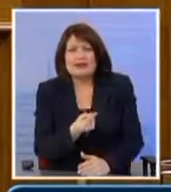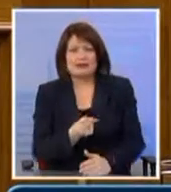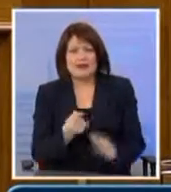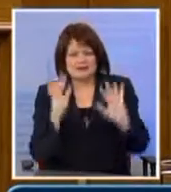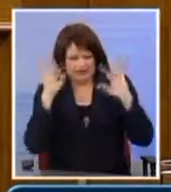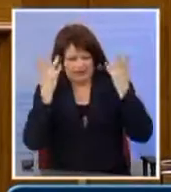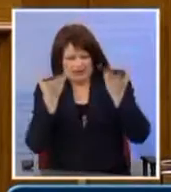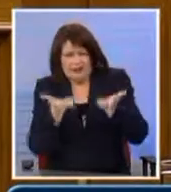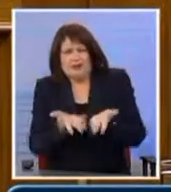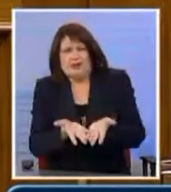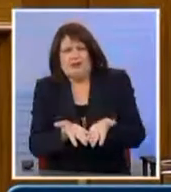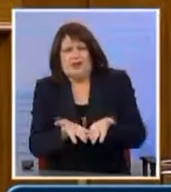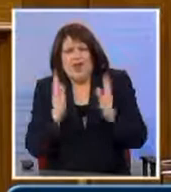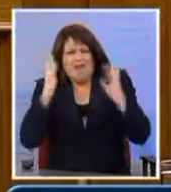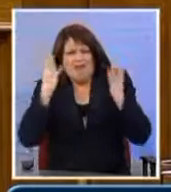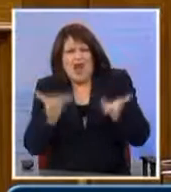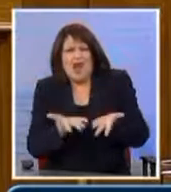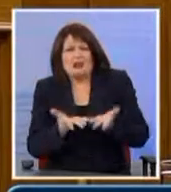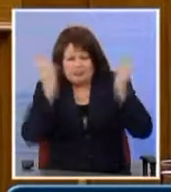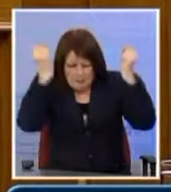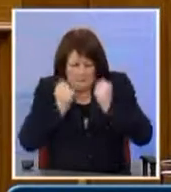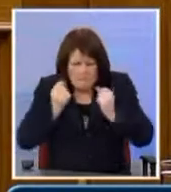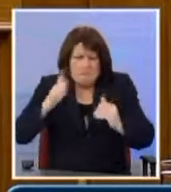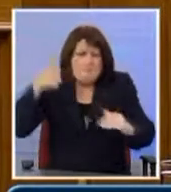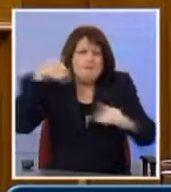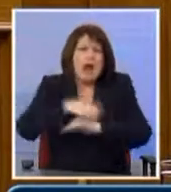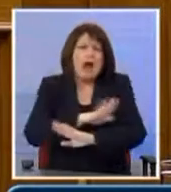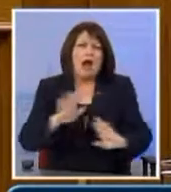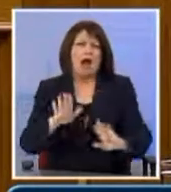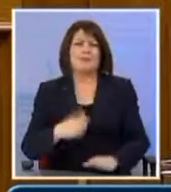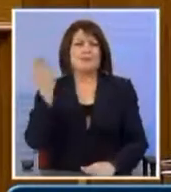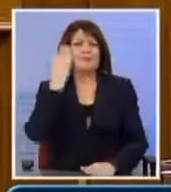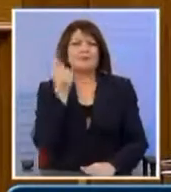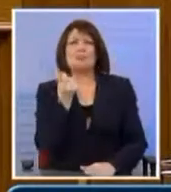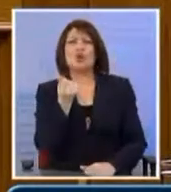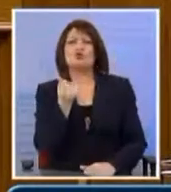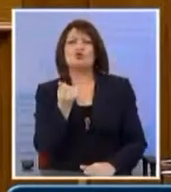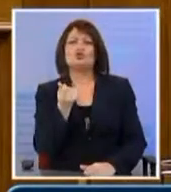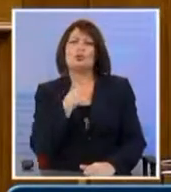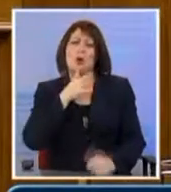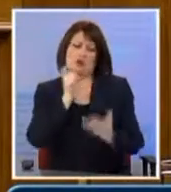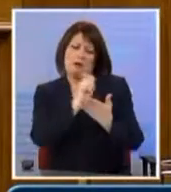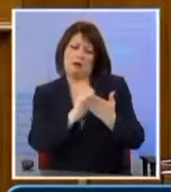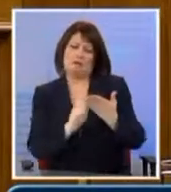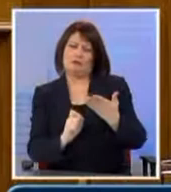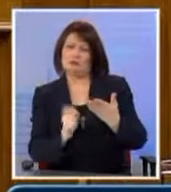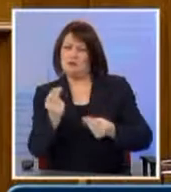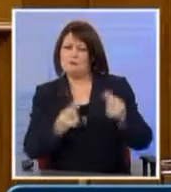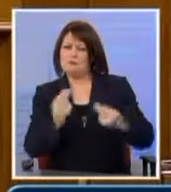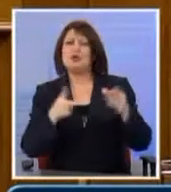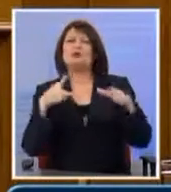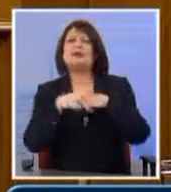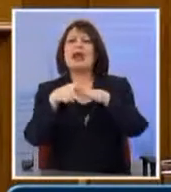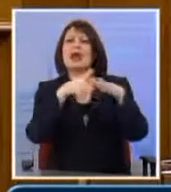σενάριο. Ένα σχέδιο απόλυτης χρεοκοπίας. Κοστολογώντας πολύ πρόχειρα αυτά που είπε για τις